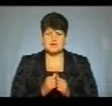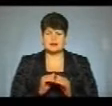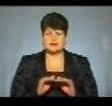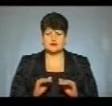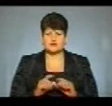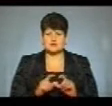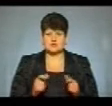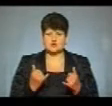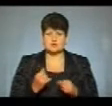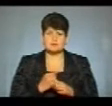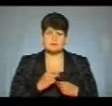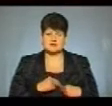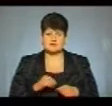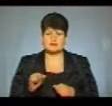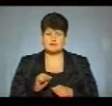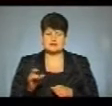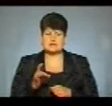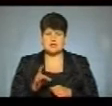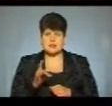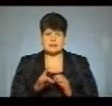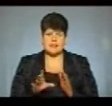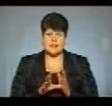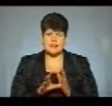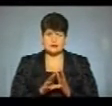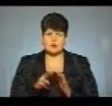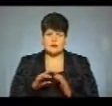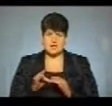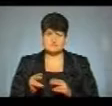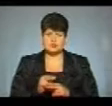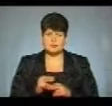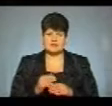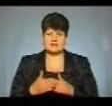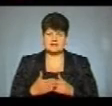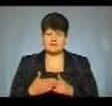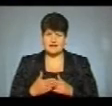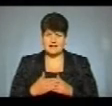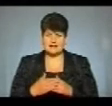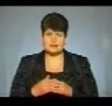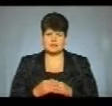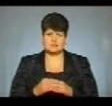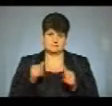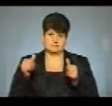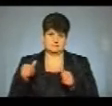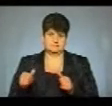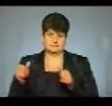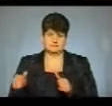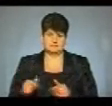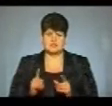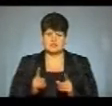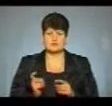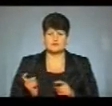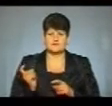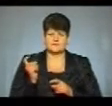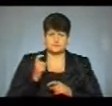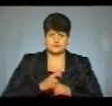садка, сьогодні працівники Теребовлянського району електромереж відремонтували двері та відновили попереджувальні знаки. Тільки повісили висячий